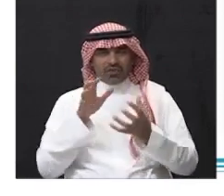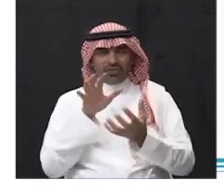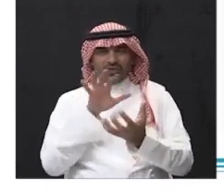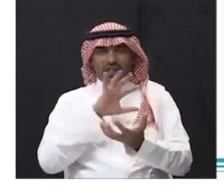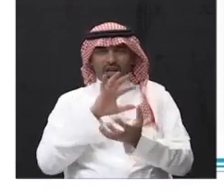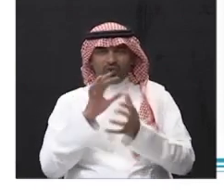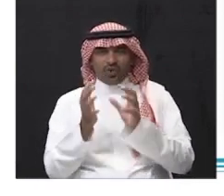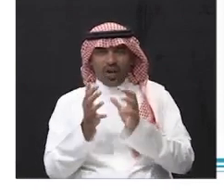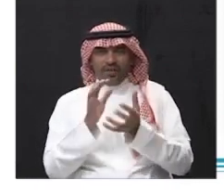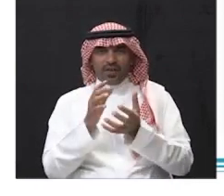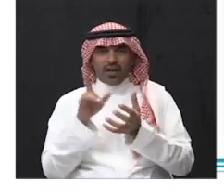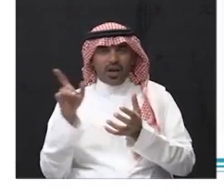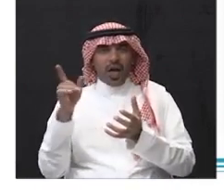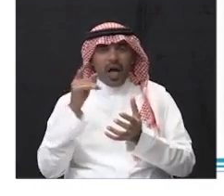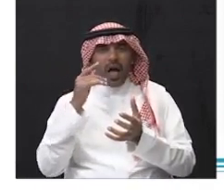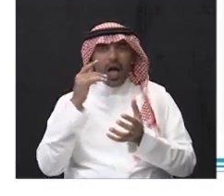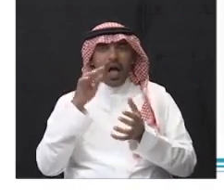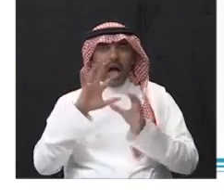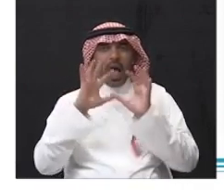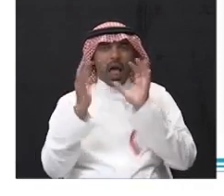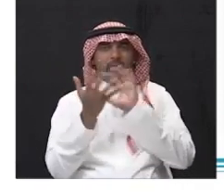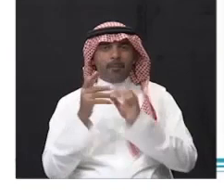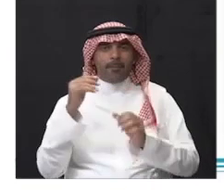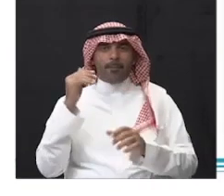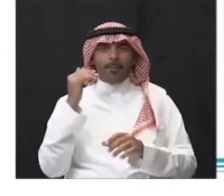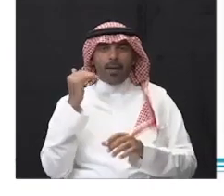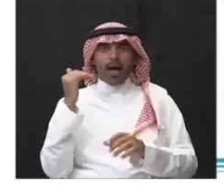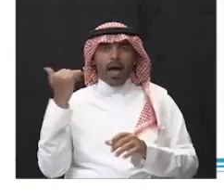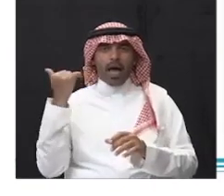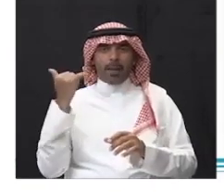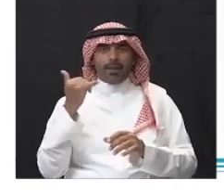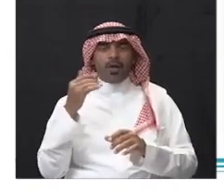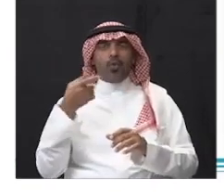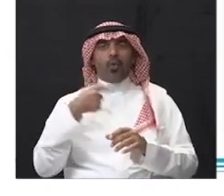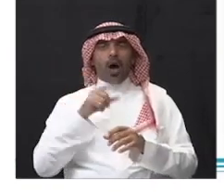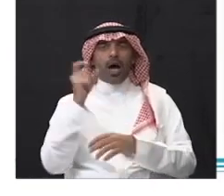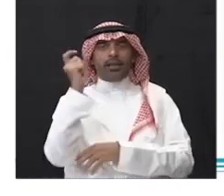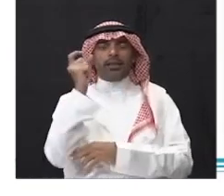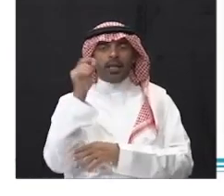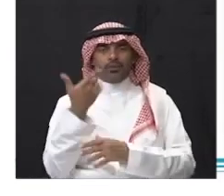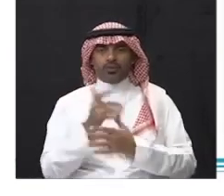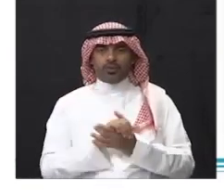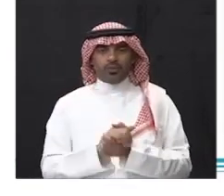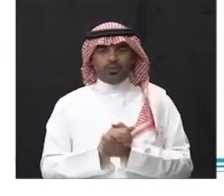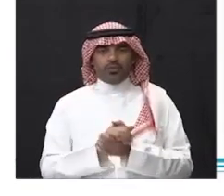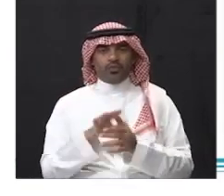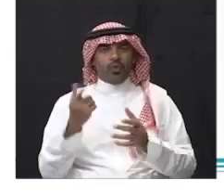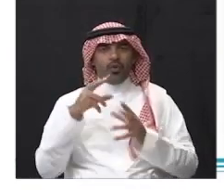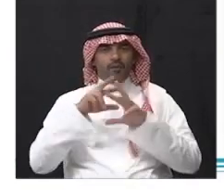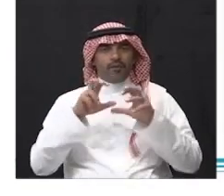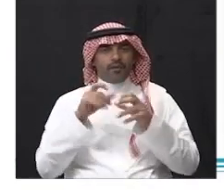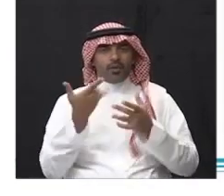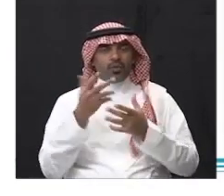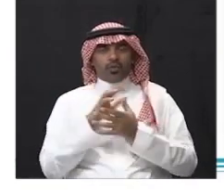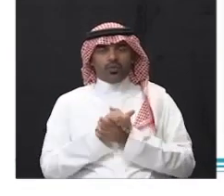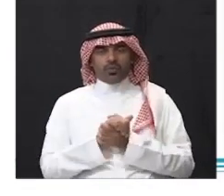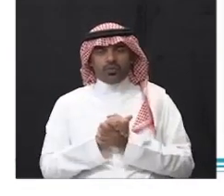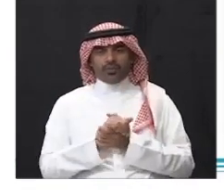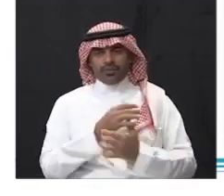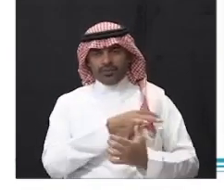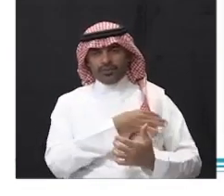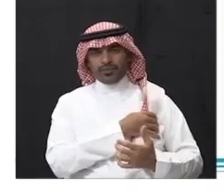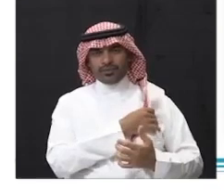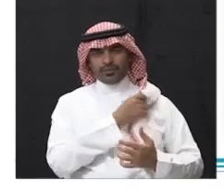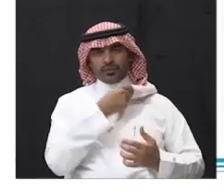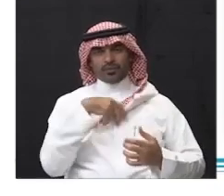ثلاث نتائج رئيسة هي: أولاً، تحول التجارة إلى الطرق البحرية الجديدة، وهو ما